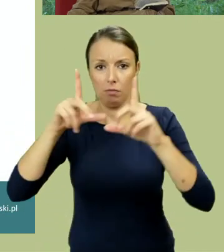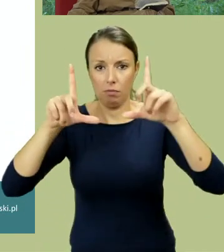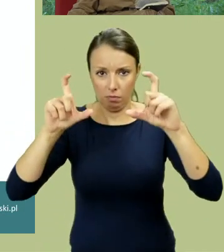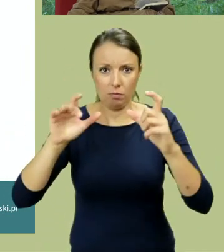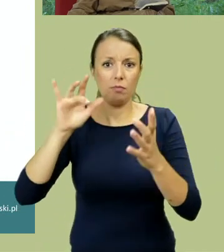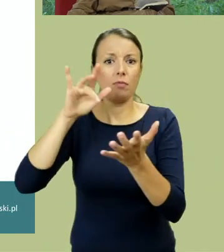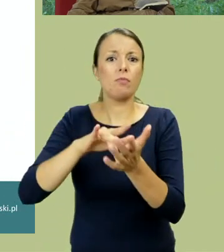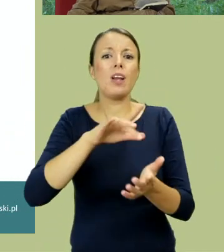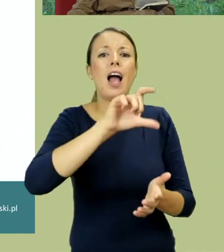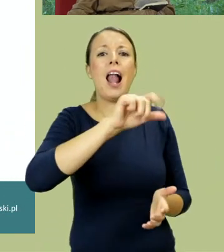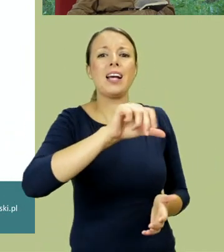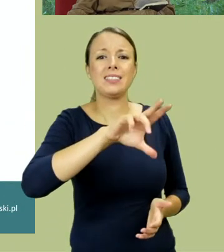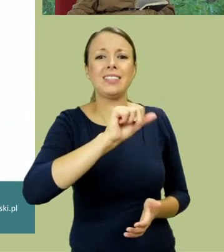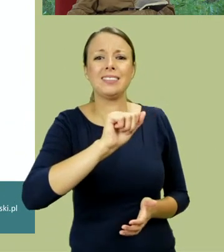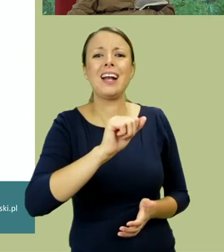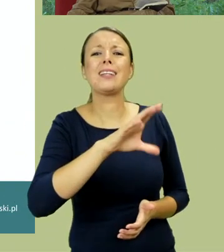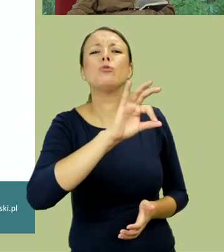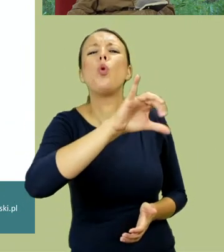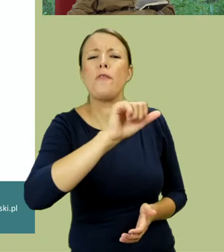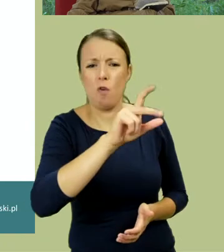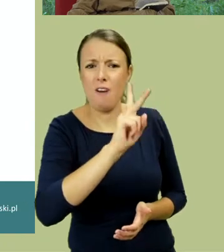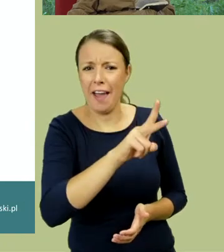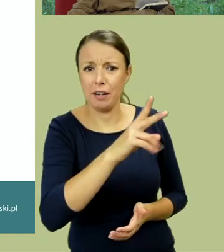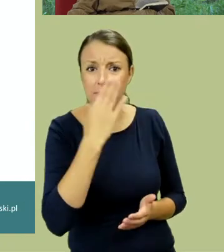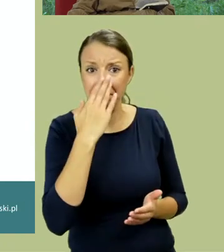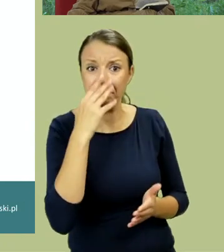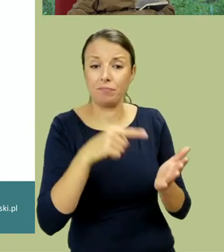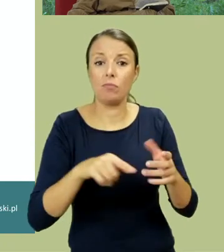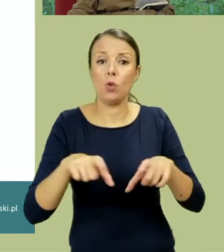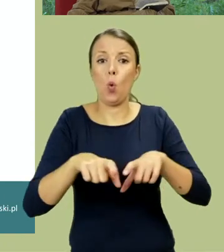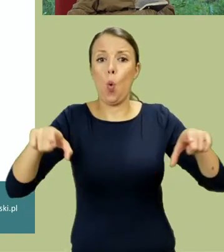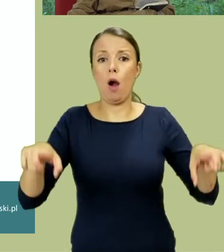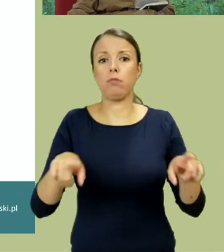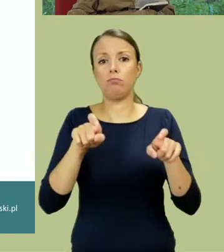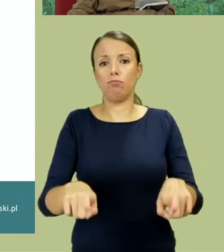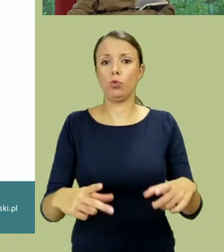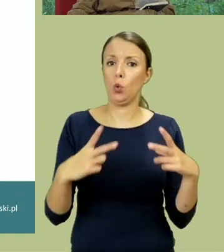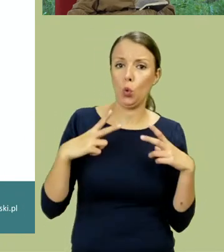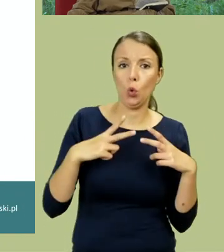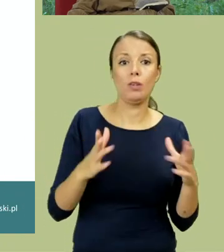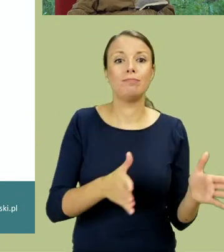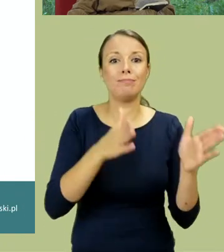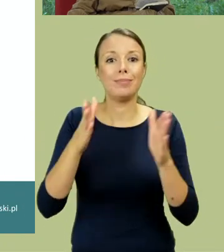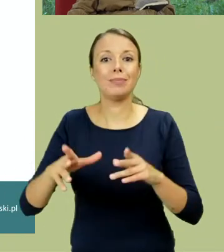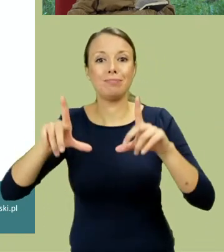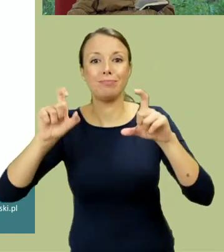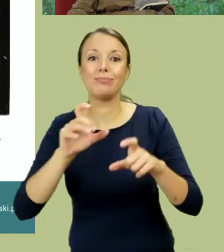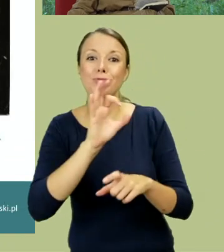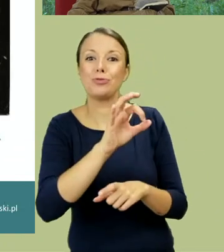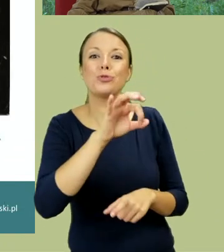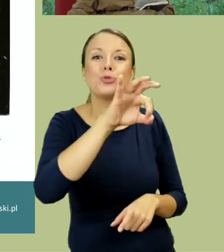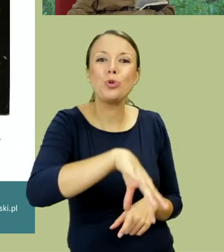ławce, odpoczywa. No i tu kolejne zdjęcie z córeczkami w sadzie.